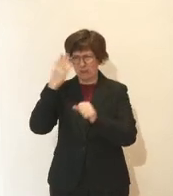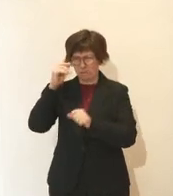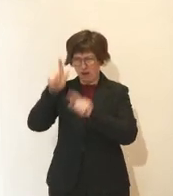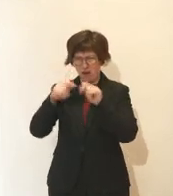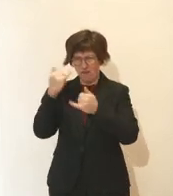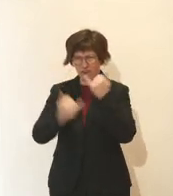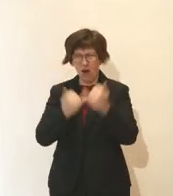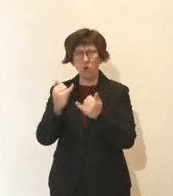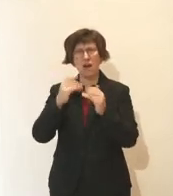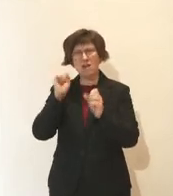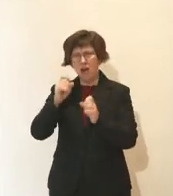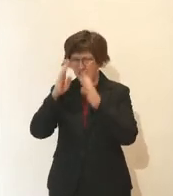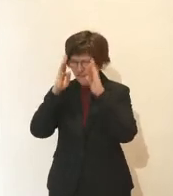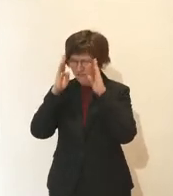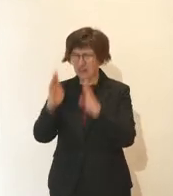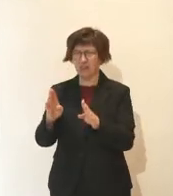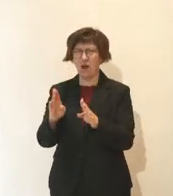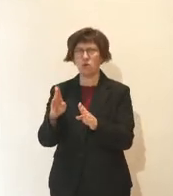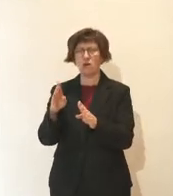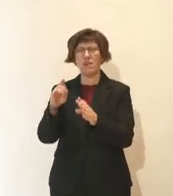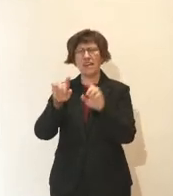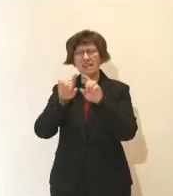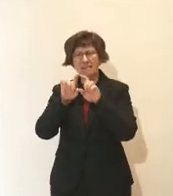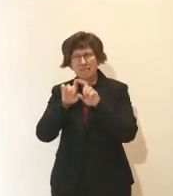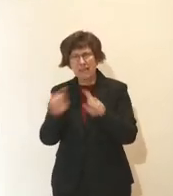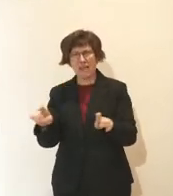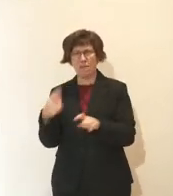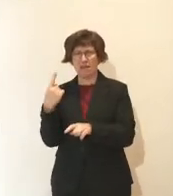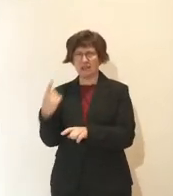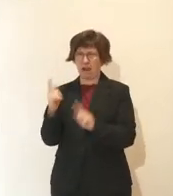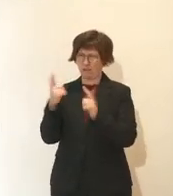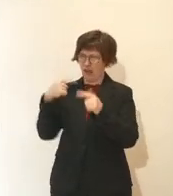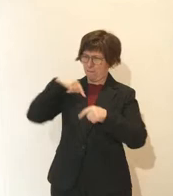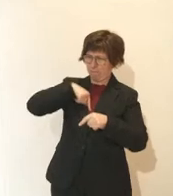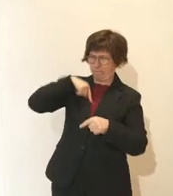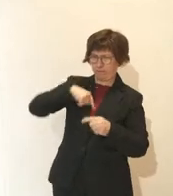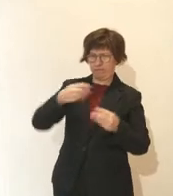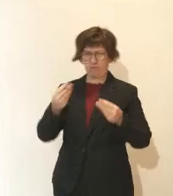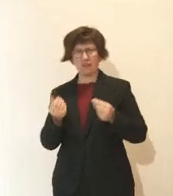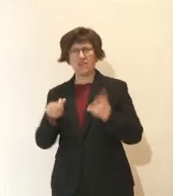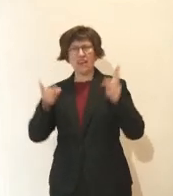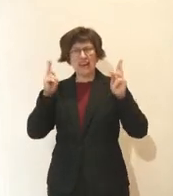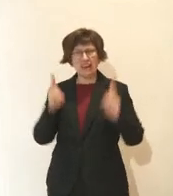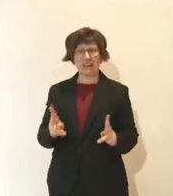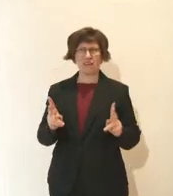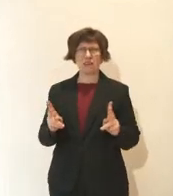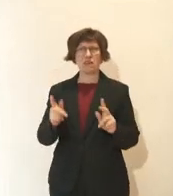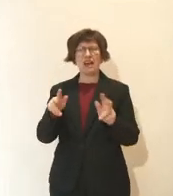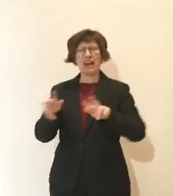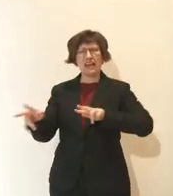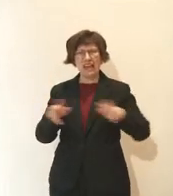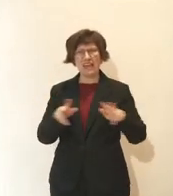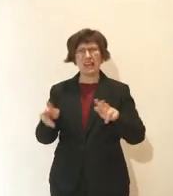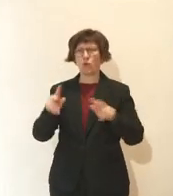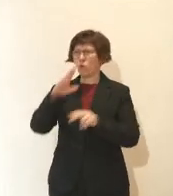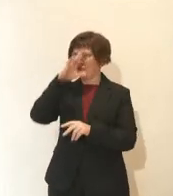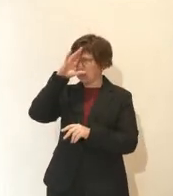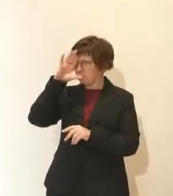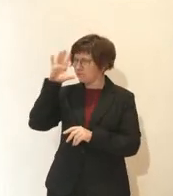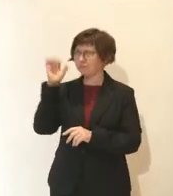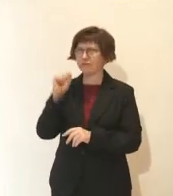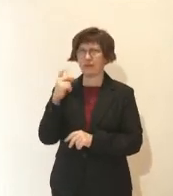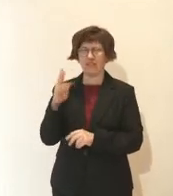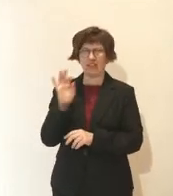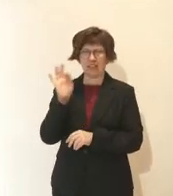sich darauf verlassen können dass anliegen und das was sie im leben bewegt an der vordersten spitze der regierung an oberster stelle